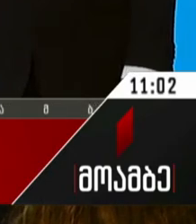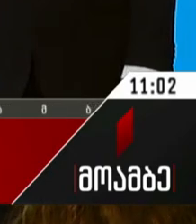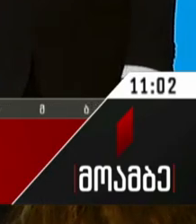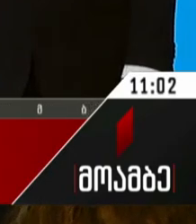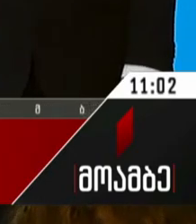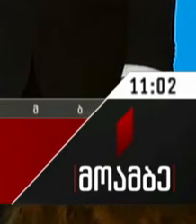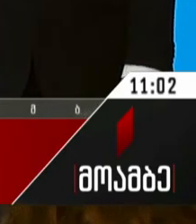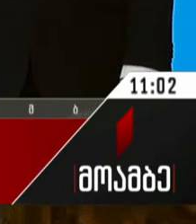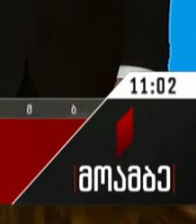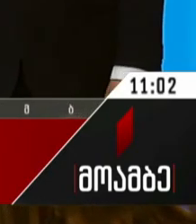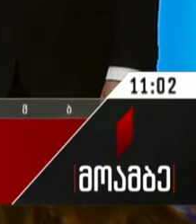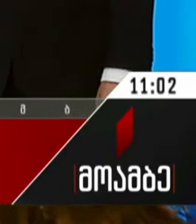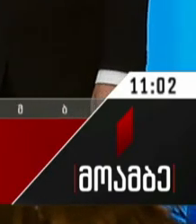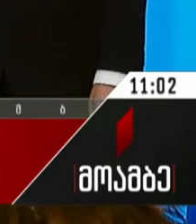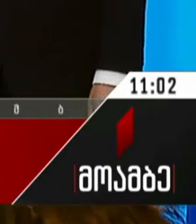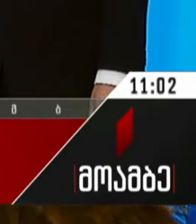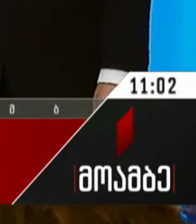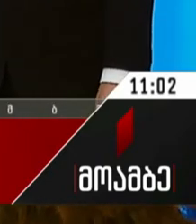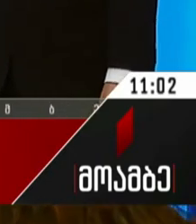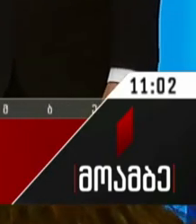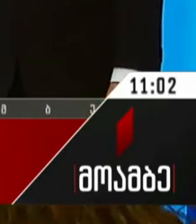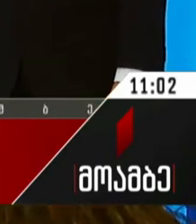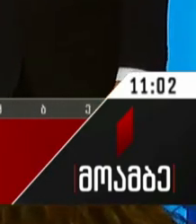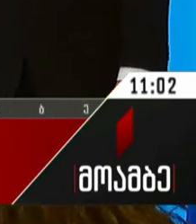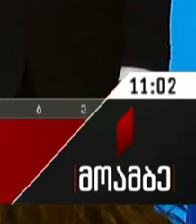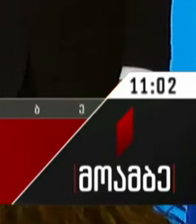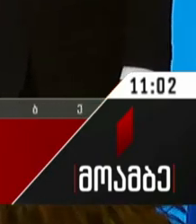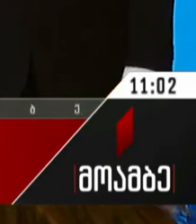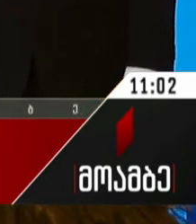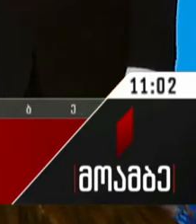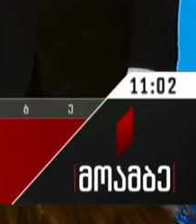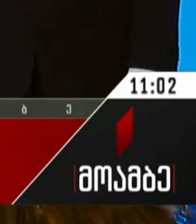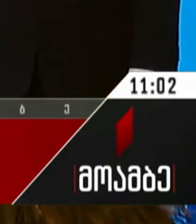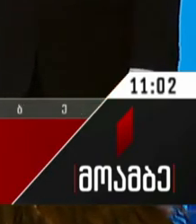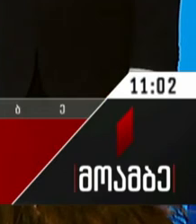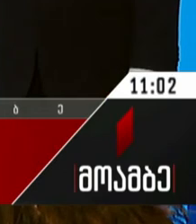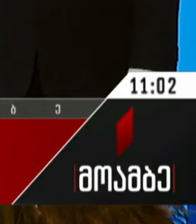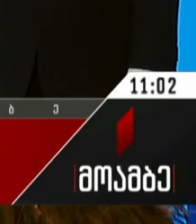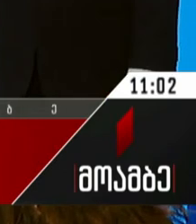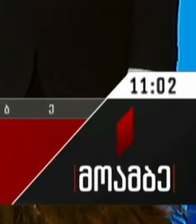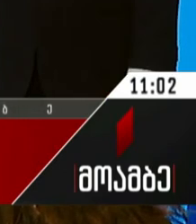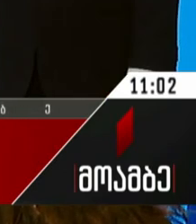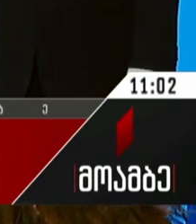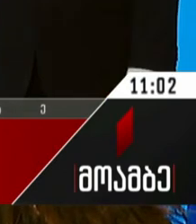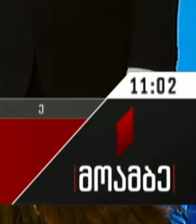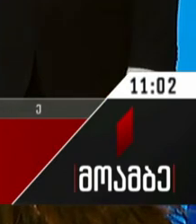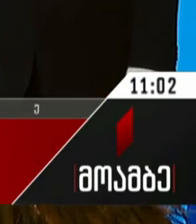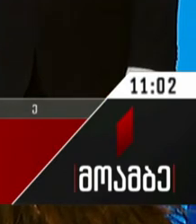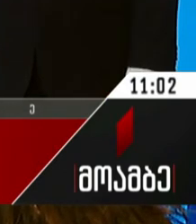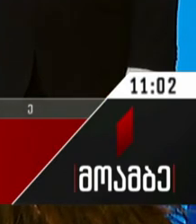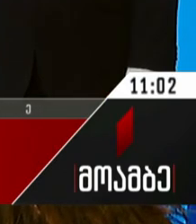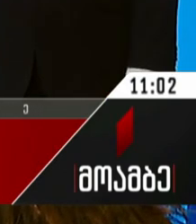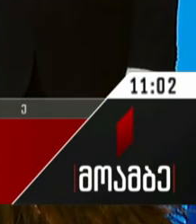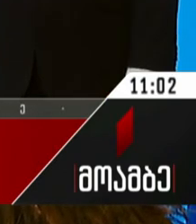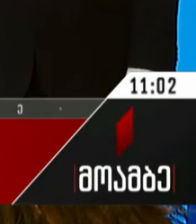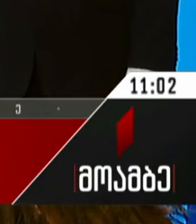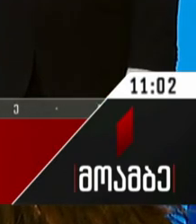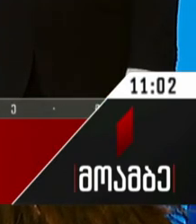მას აქვს ძნელი განათლება, გამოცდილება და მე მჯერა, რომ ილია იქნება წარმატებული საგარეო საქმეთა